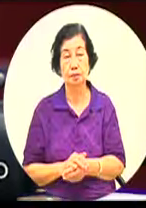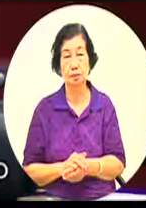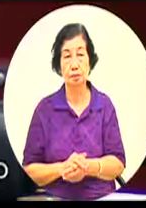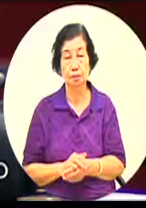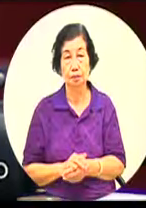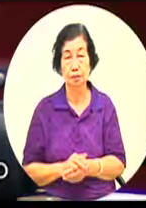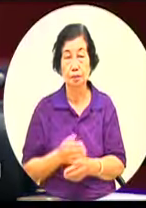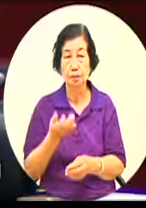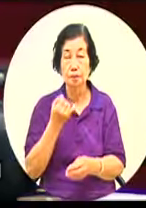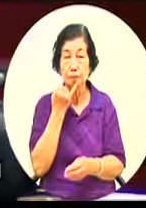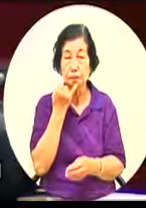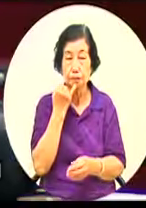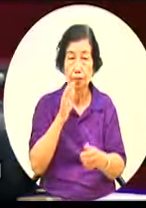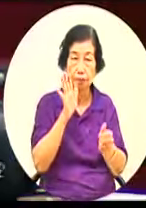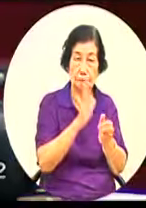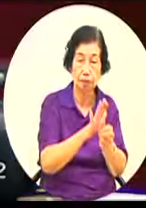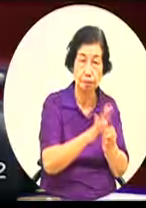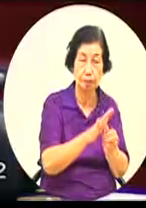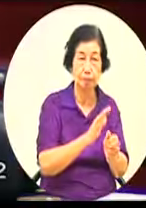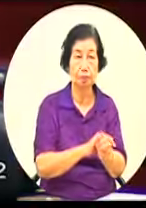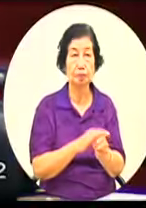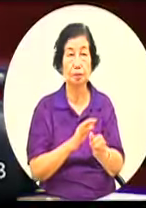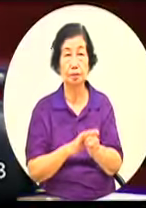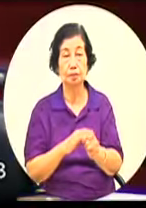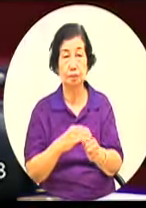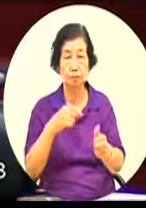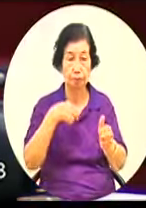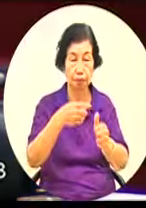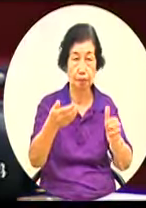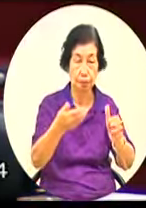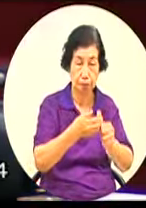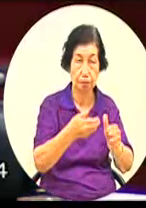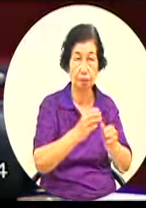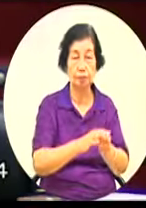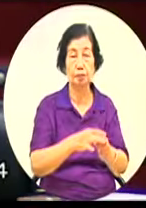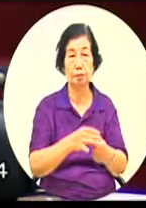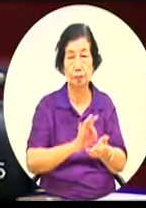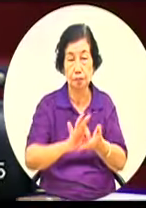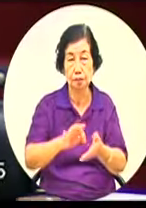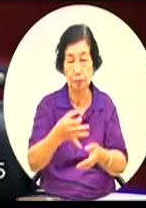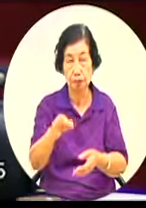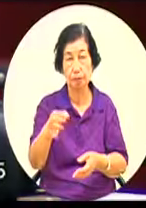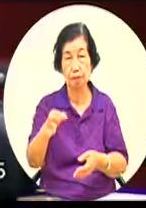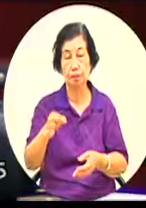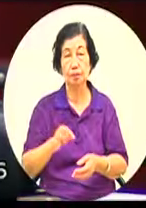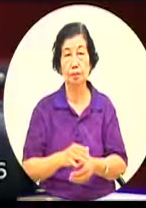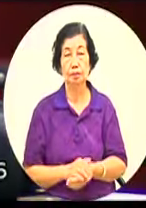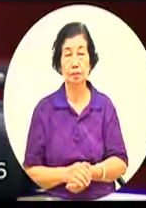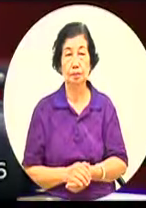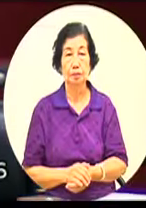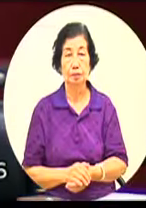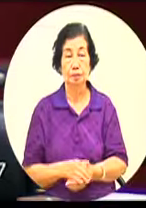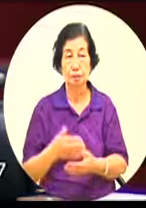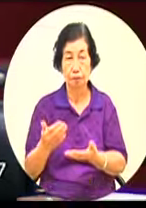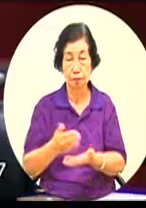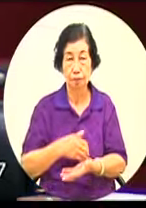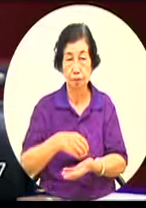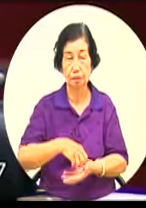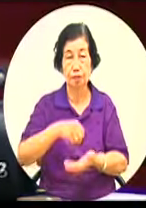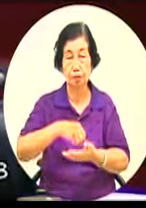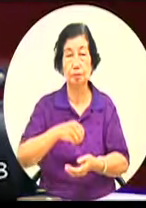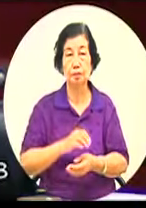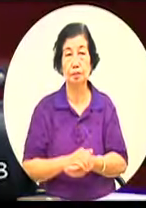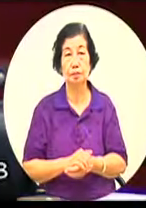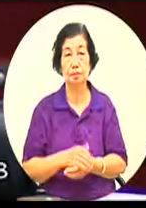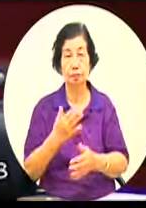款专用给予我们的教育经费，资助我们刚刚所提的，或许是